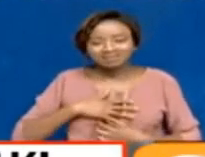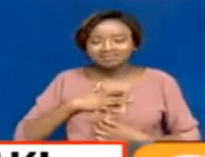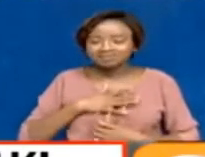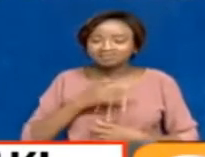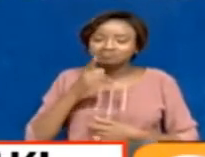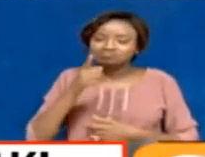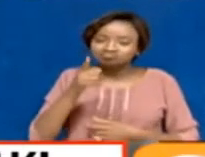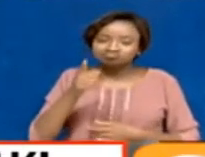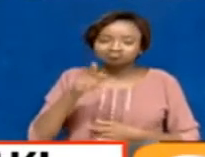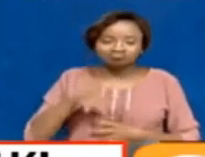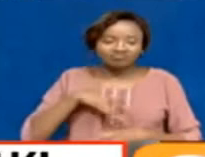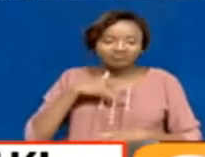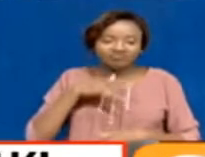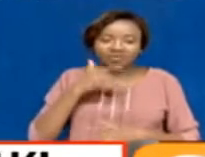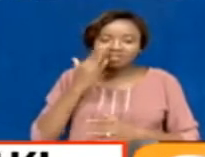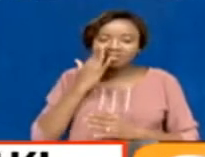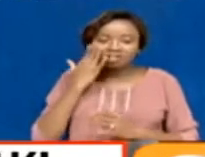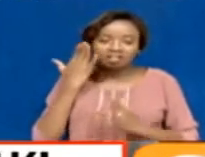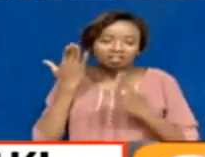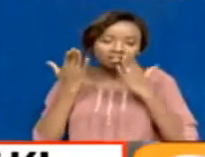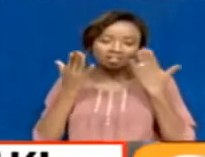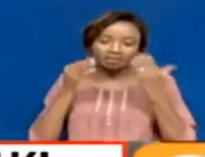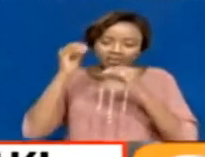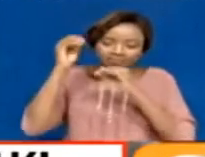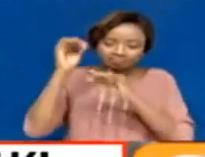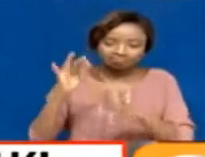mbalimbali akatumia zote